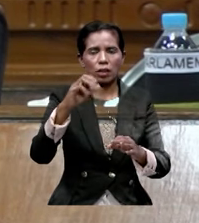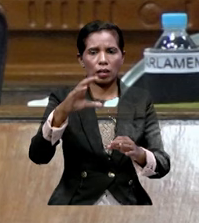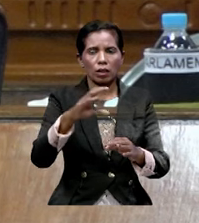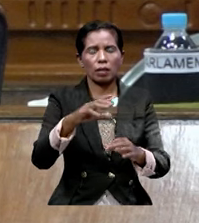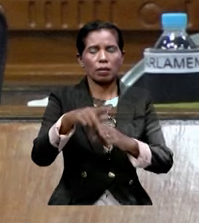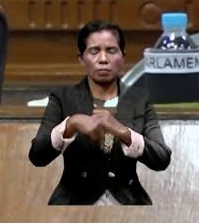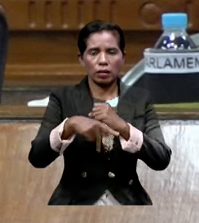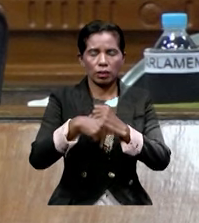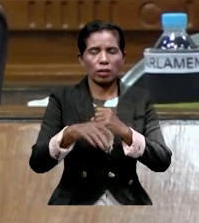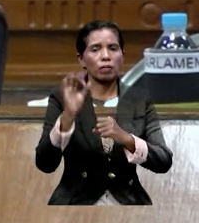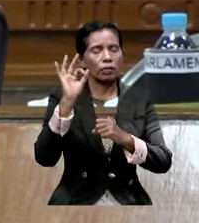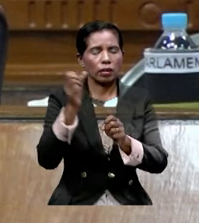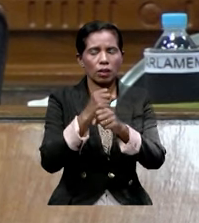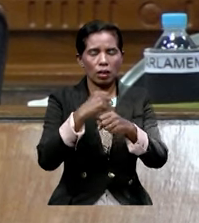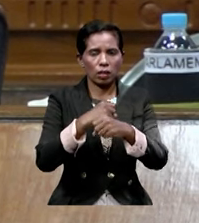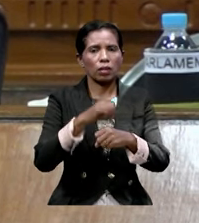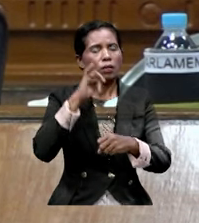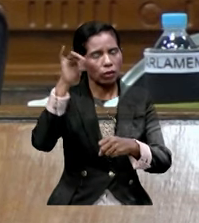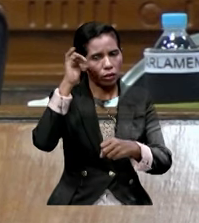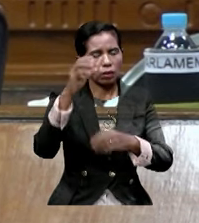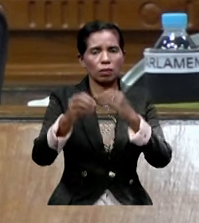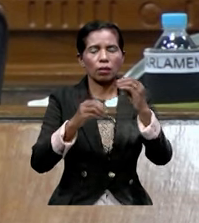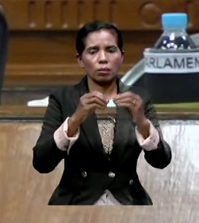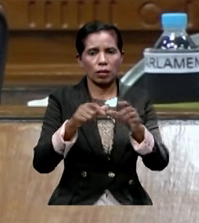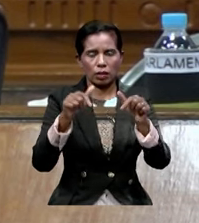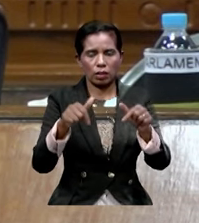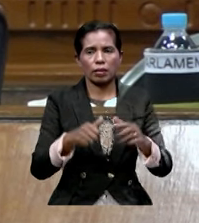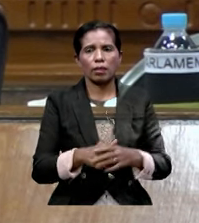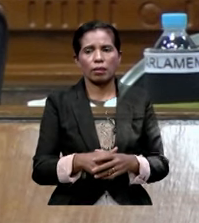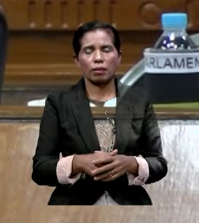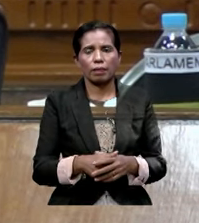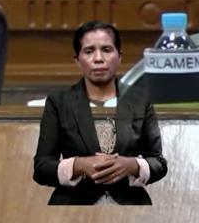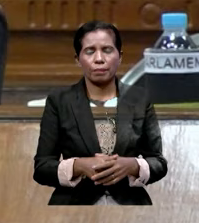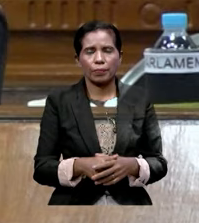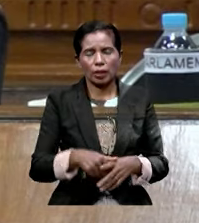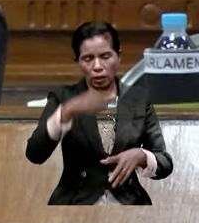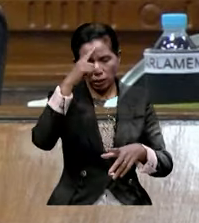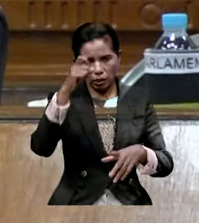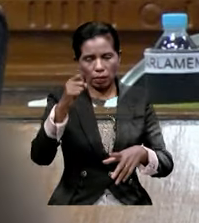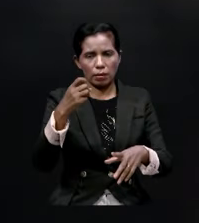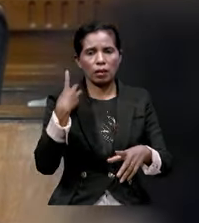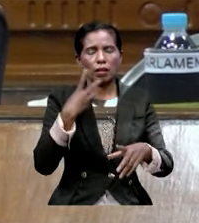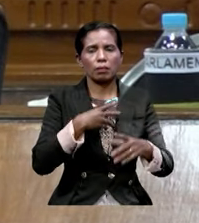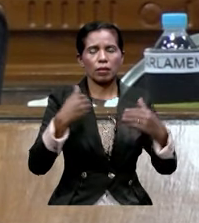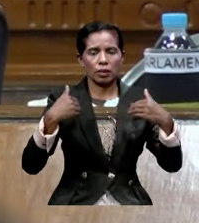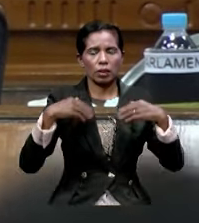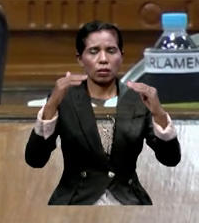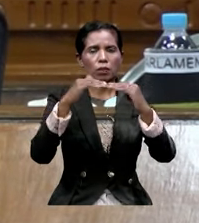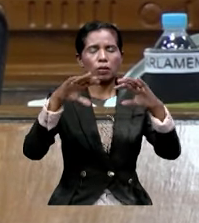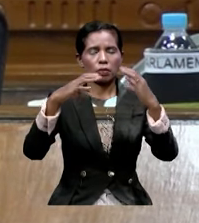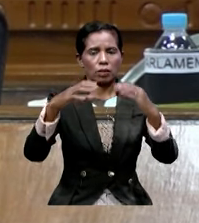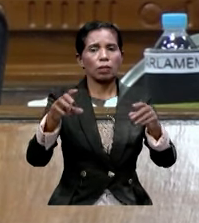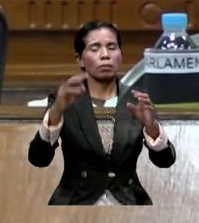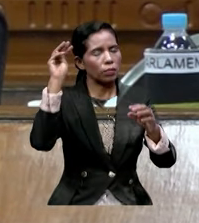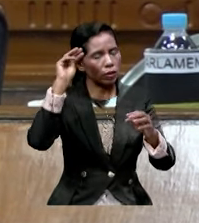Fretilin hal horseik kona ba situasaun ida ne mos e tamaban ni reunión konsel ministro hao ne ser